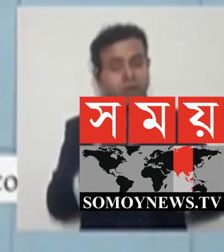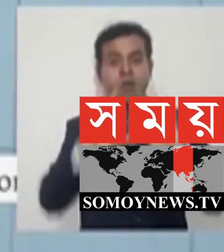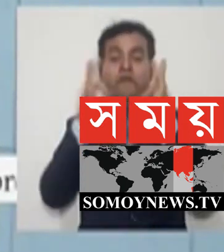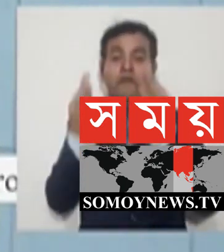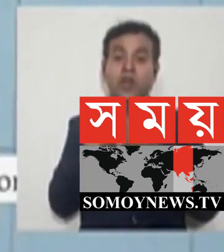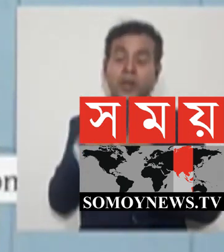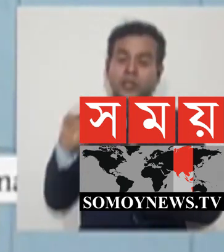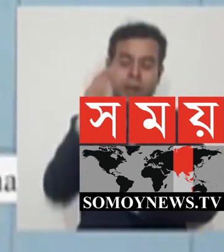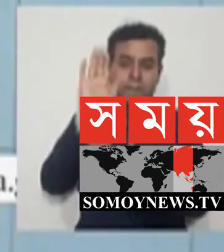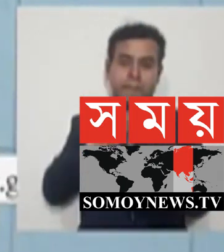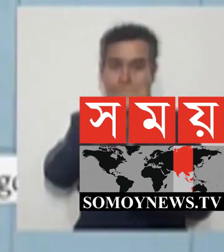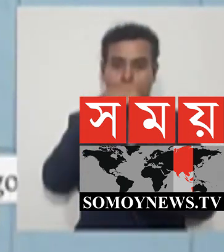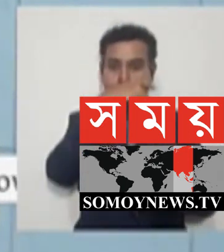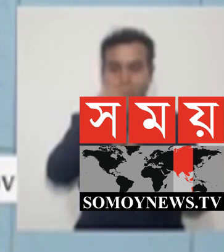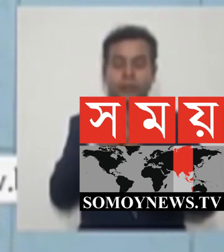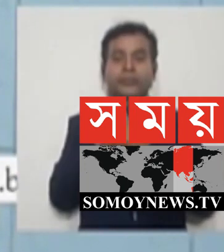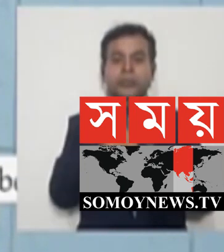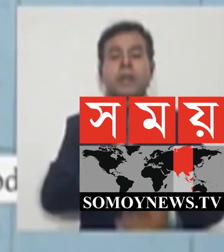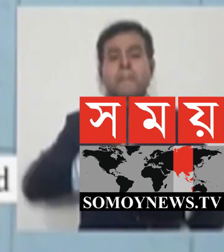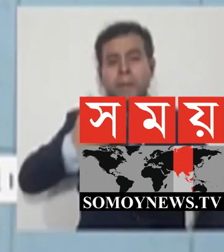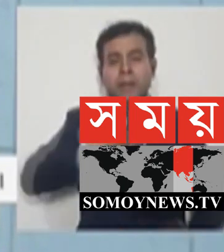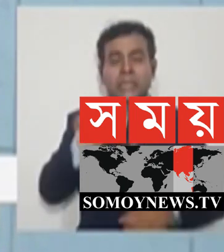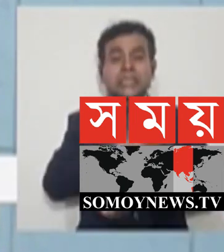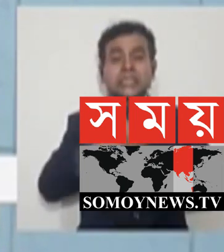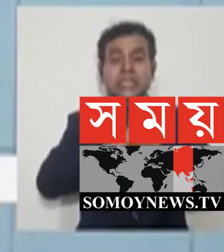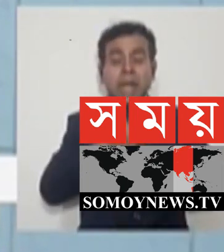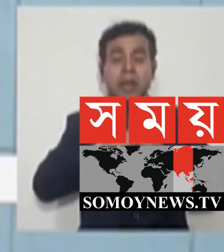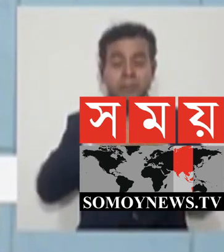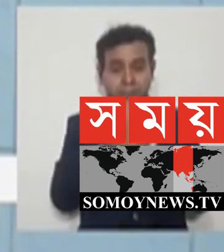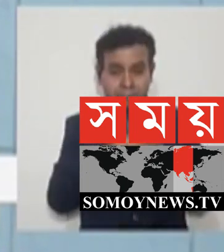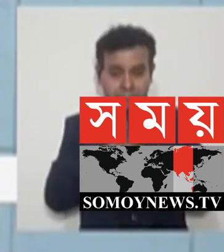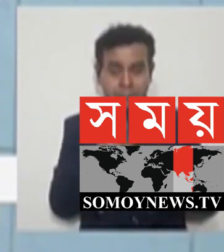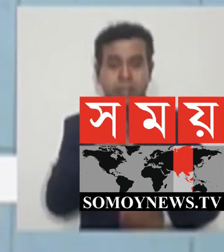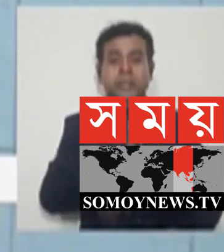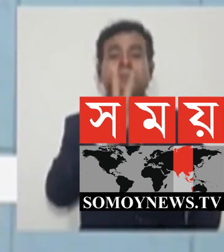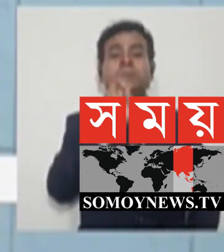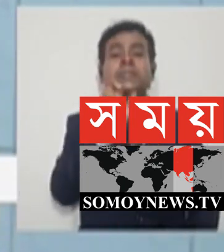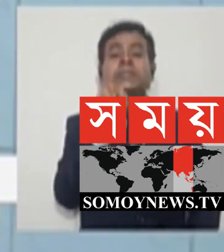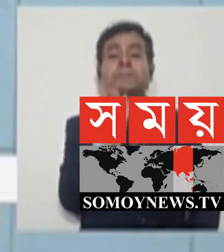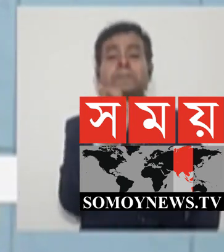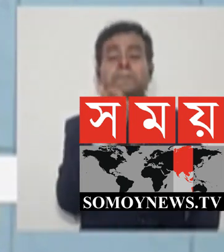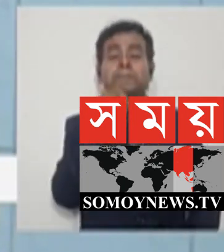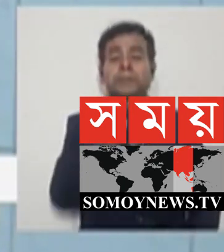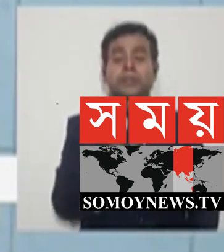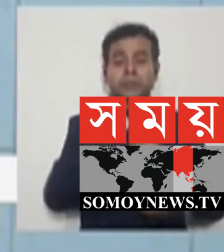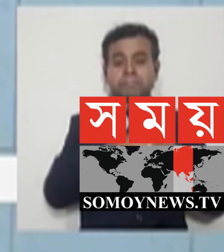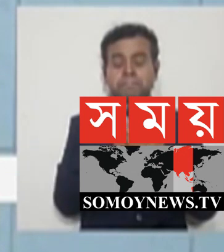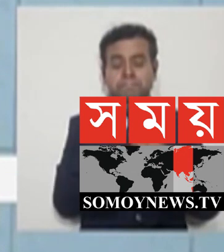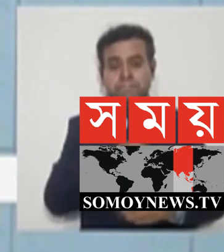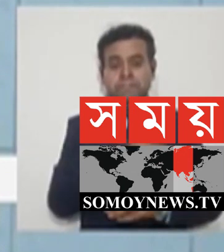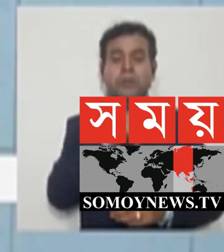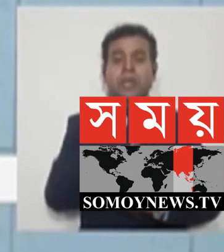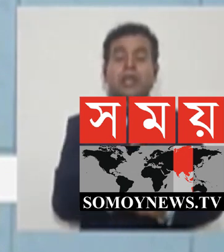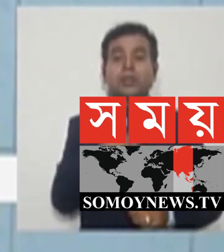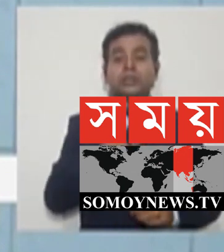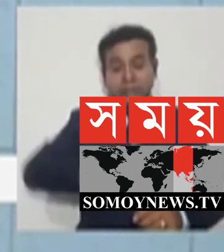দিয়ে 20 সেকেন্ড ধরে নিজে হাত ধুন, পরিবারের সকলকে হাত ধোয়ার জন্য উৎসাহিত করুন। একজন থেকে আরেকজনের